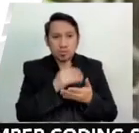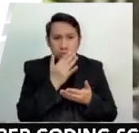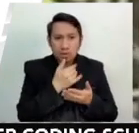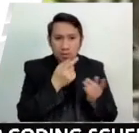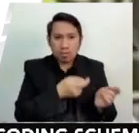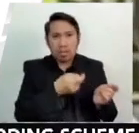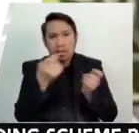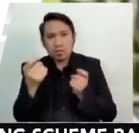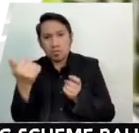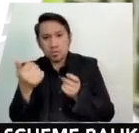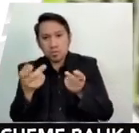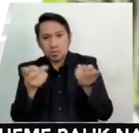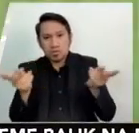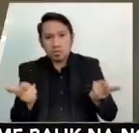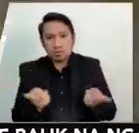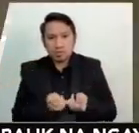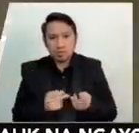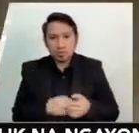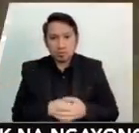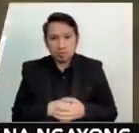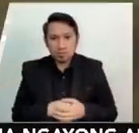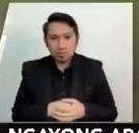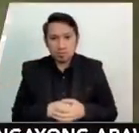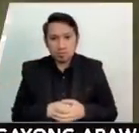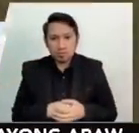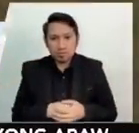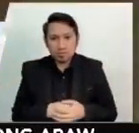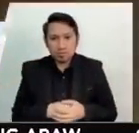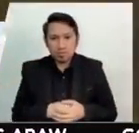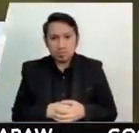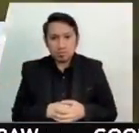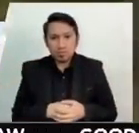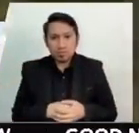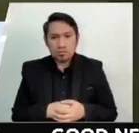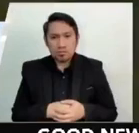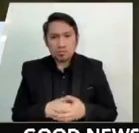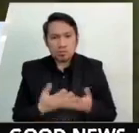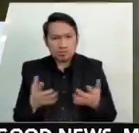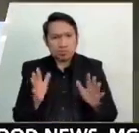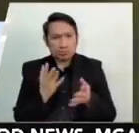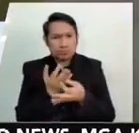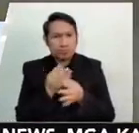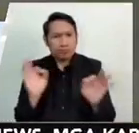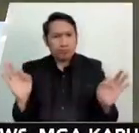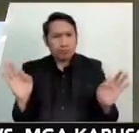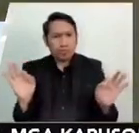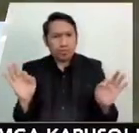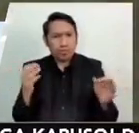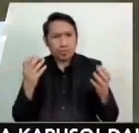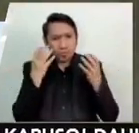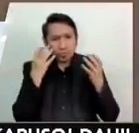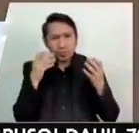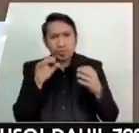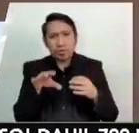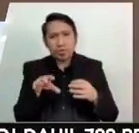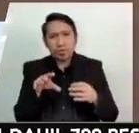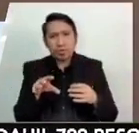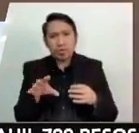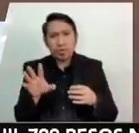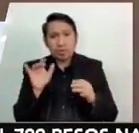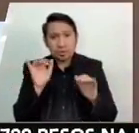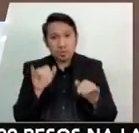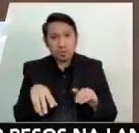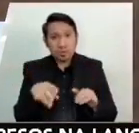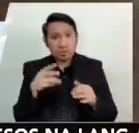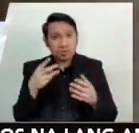ma'am, na-transfer na siya. Pinakawala na rin umano ang mga tarsier at yan umano ang napapanood sa in-upload na ring